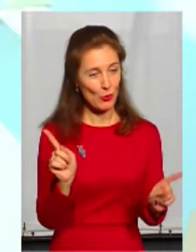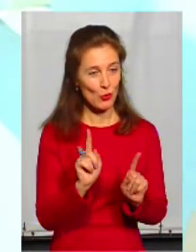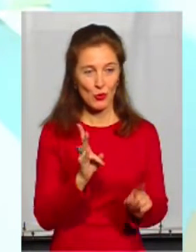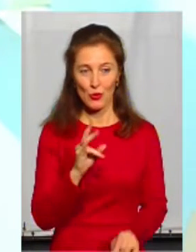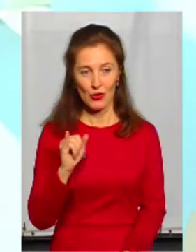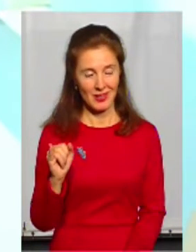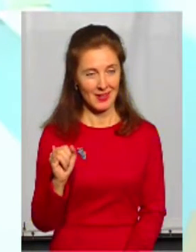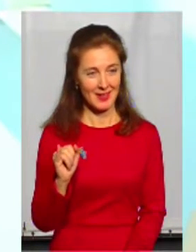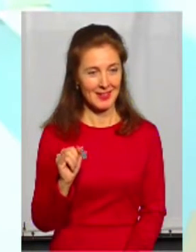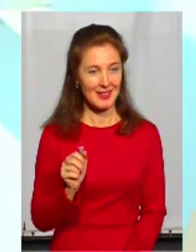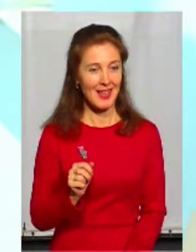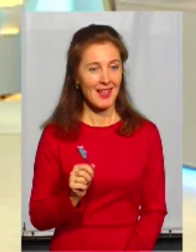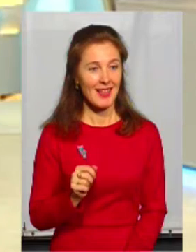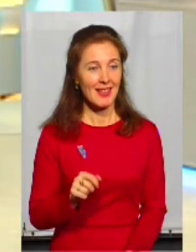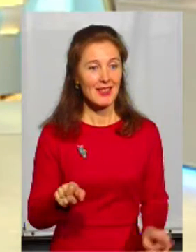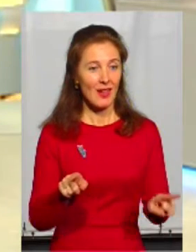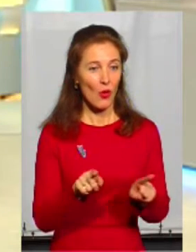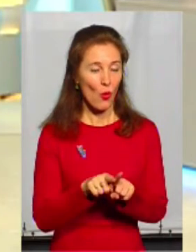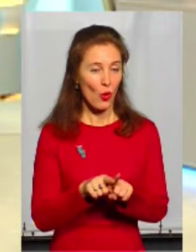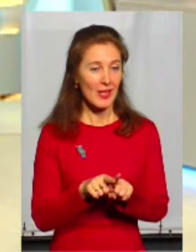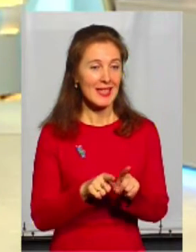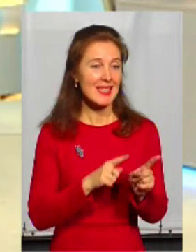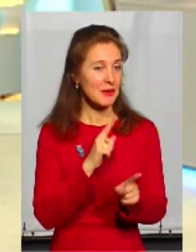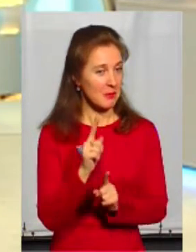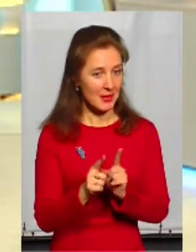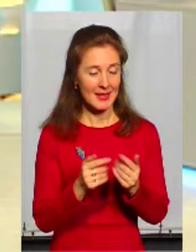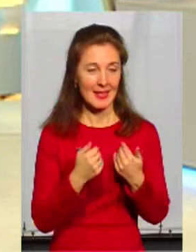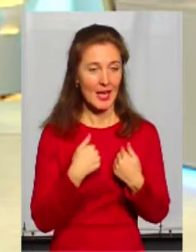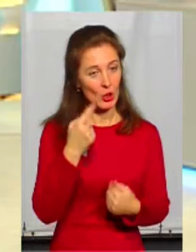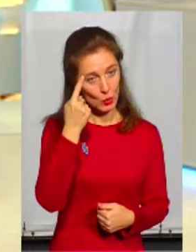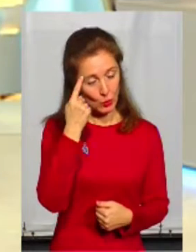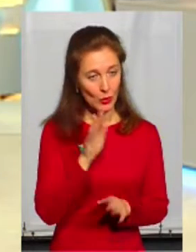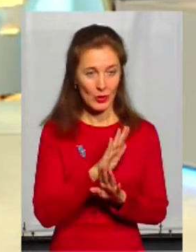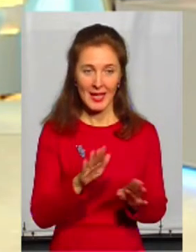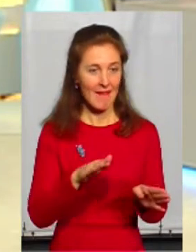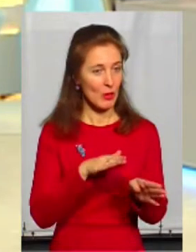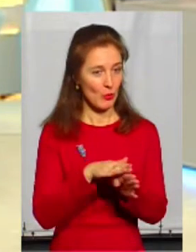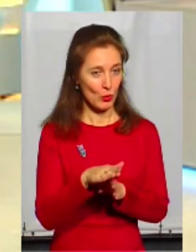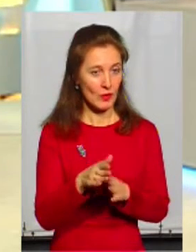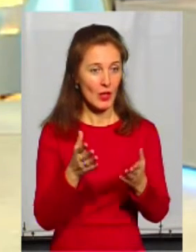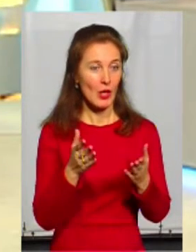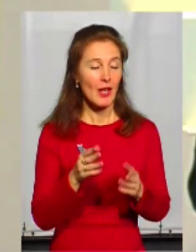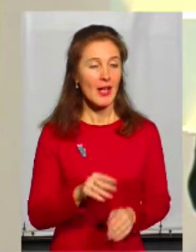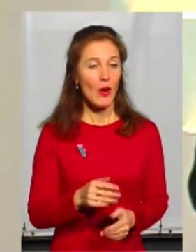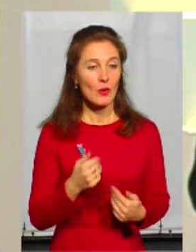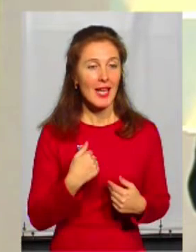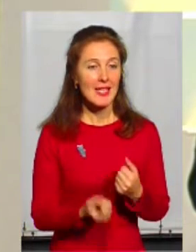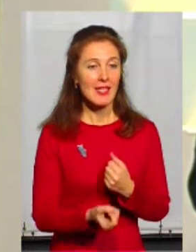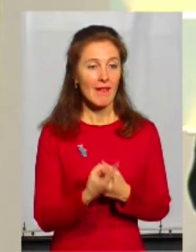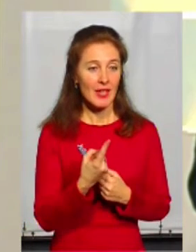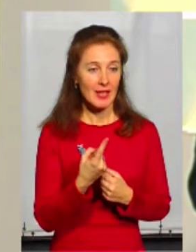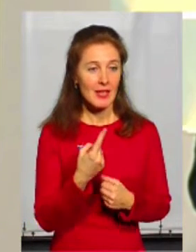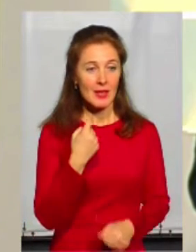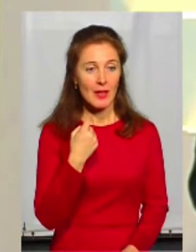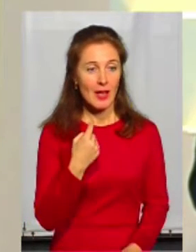Не буде такого кардинальної такої зміни, я думаю, не відбудеться. Через такі правила у нас з'явилась